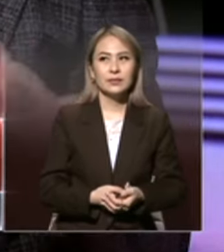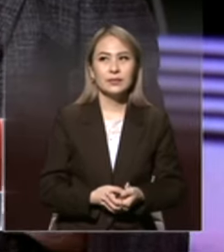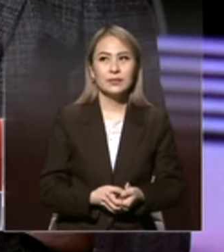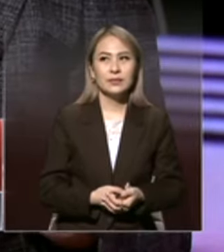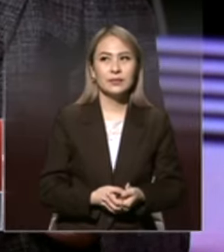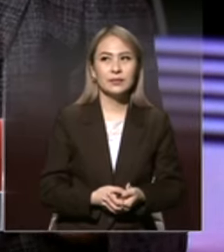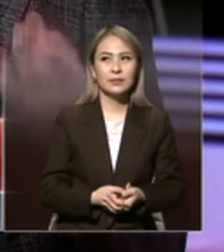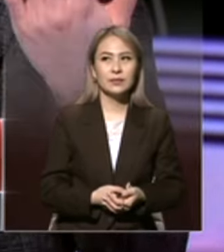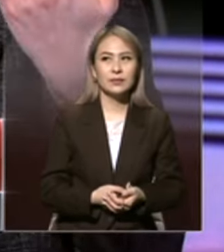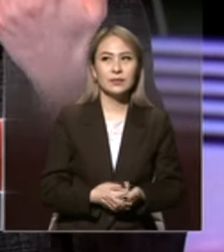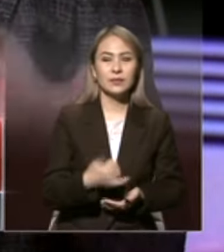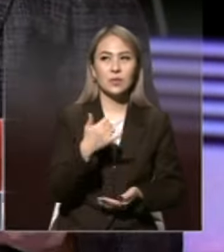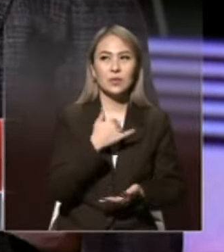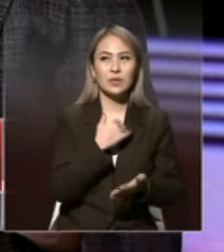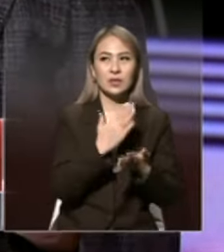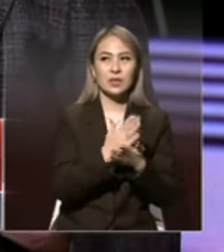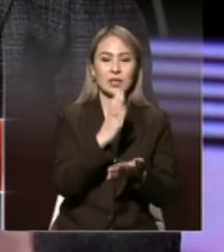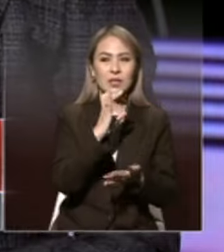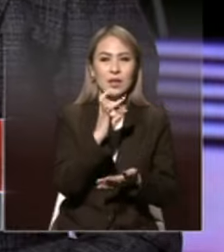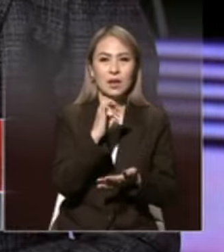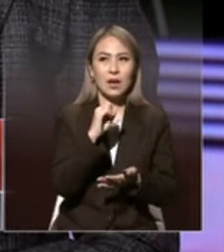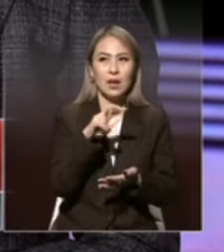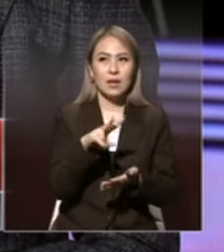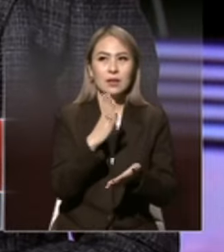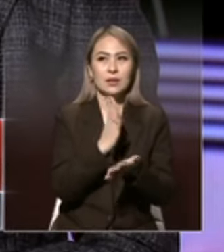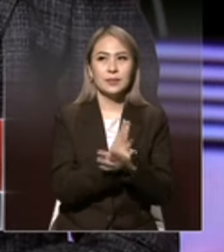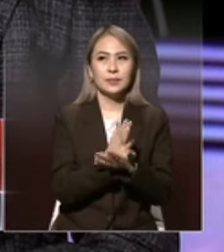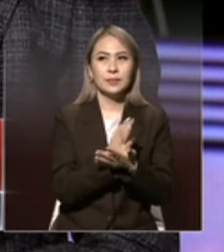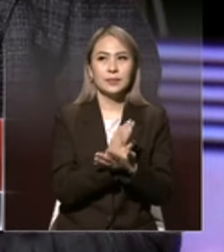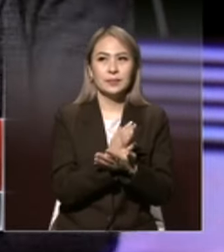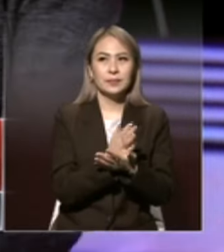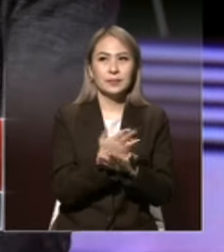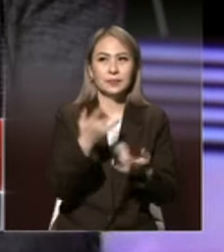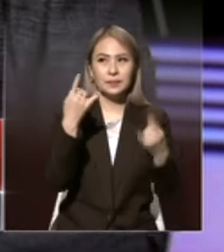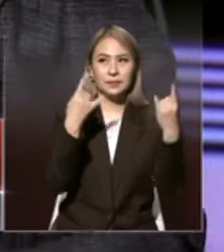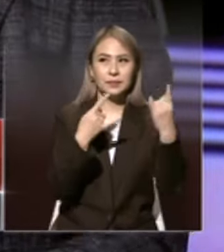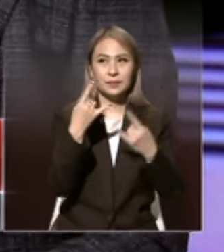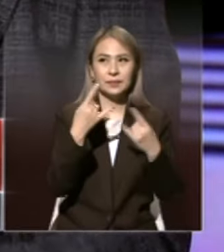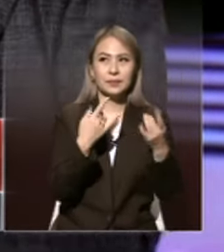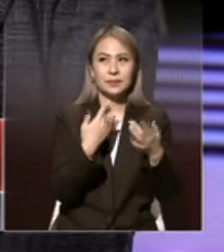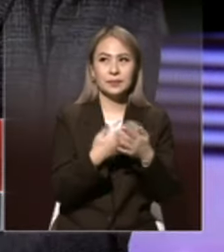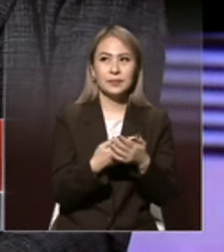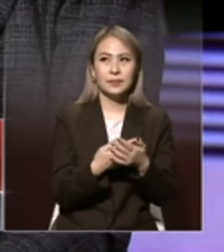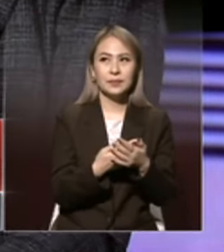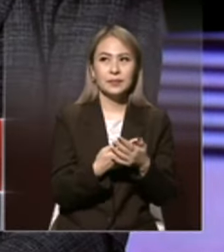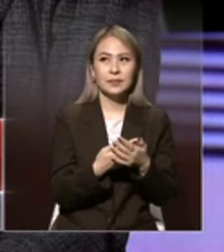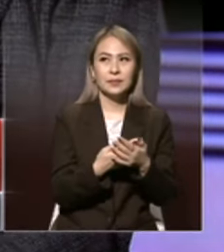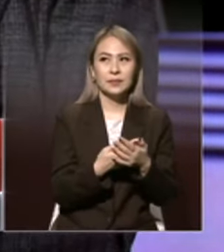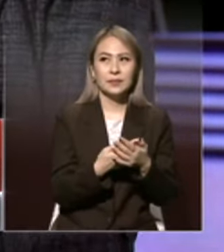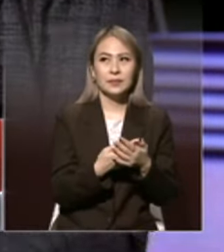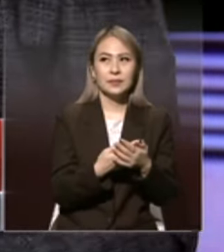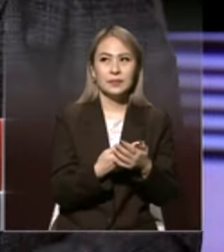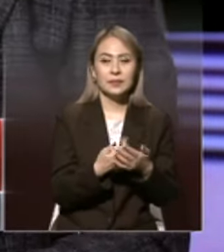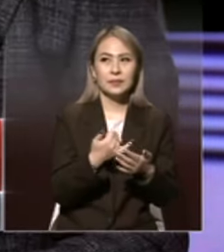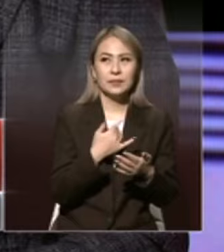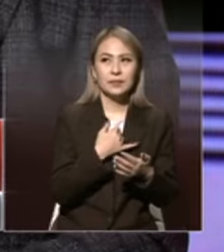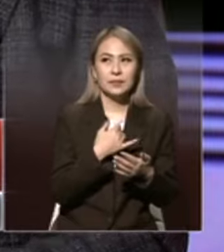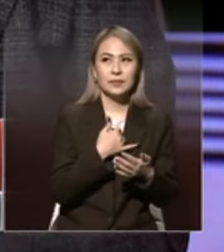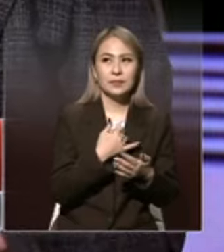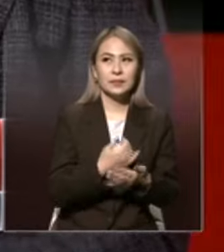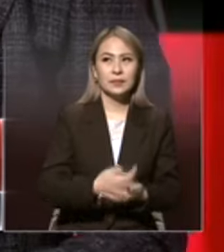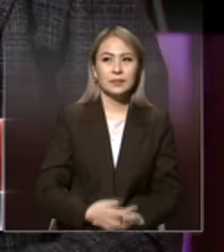Бізде сериалдар бар. Мысалы, мына сериал, мына кино, мына заң, мына оқыту, мына университет. Бізде ұлттық телеарналар.